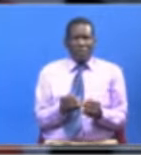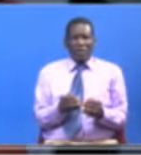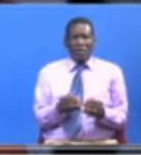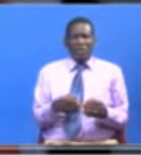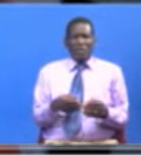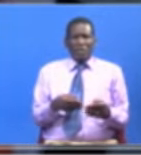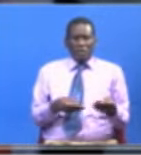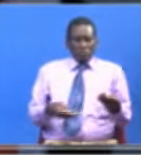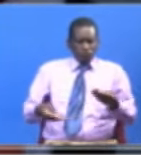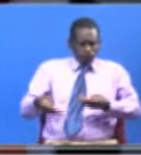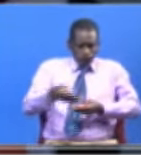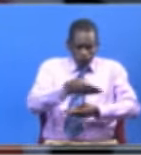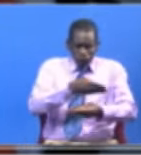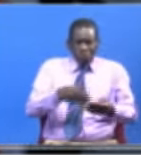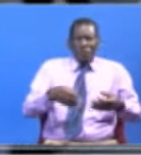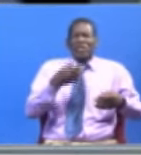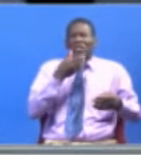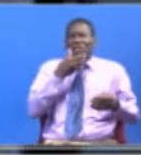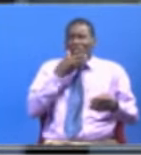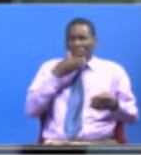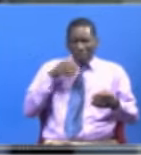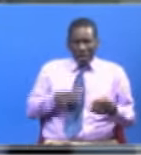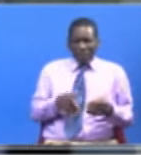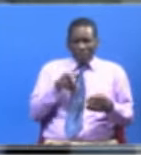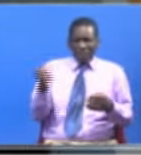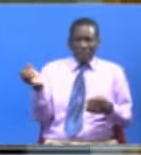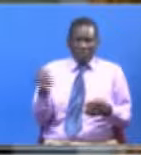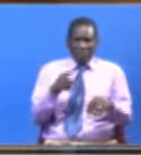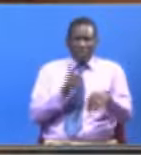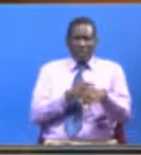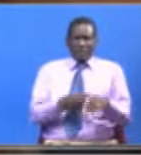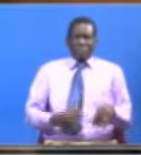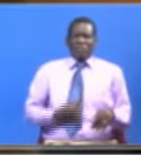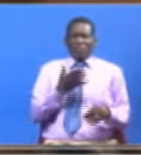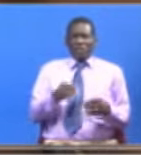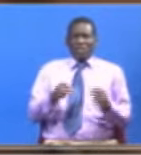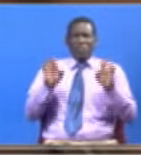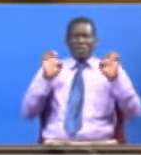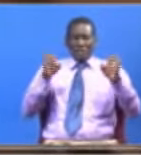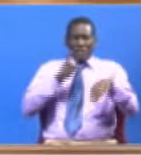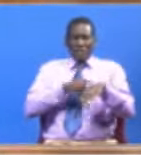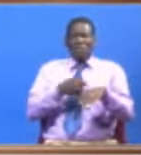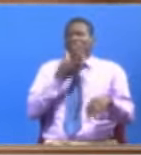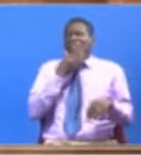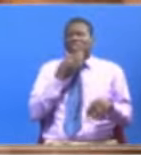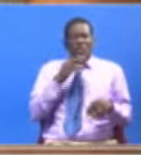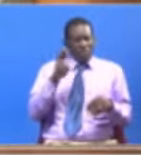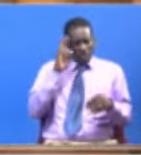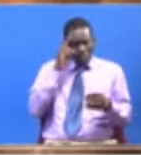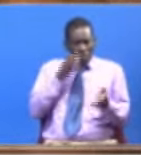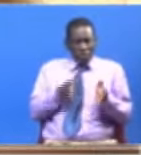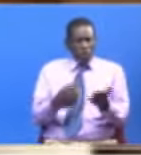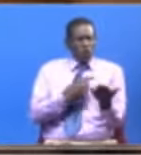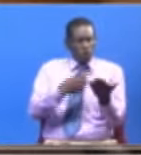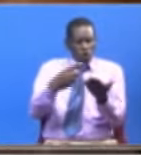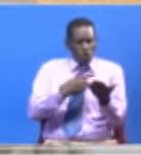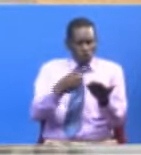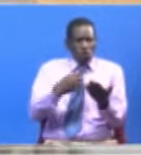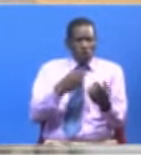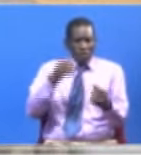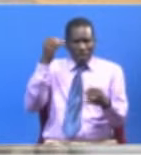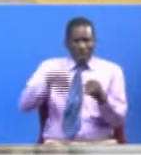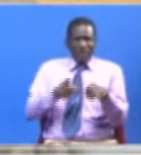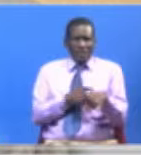wake mapema mwezi huu alipowatembelea msimu wa Pasaka. Babake anakumbuka mazungumzo yao ya mwisho. Sababu